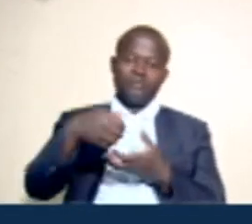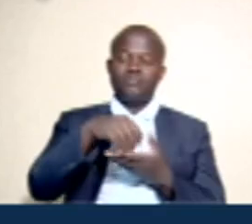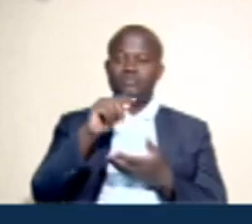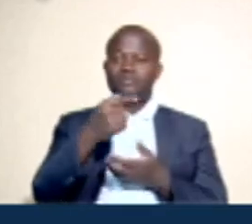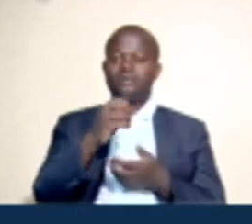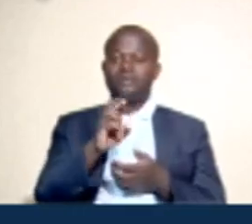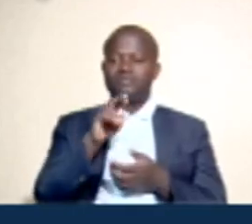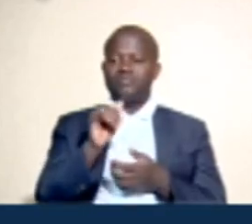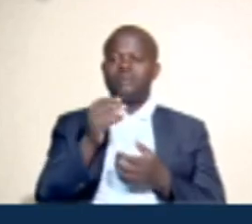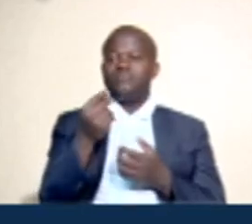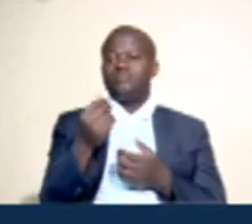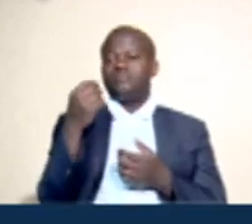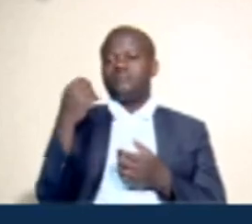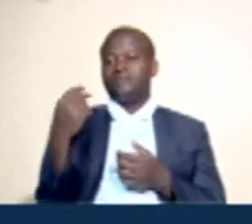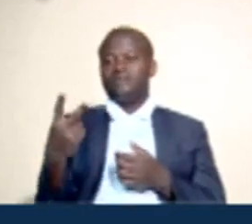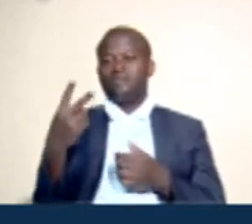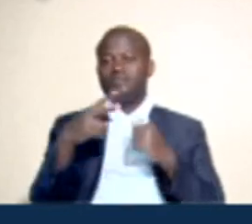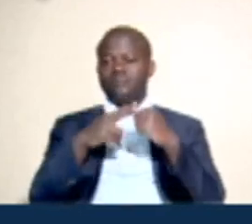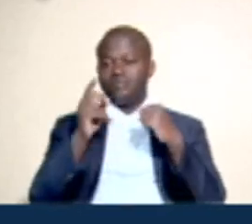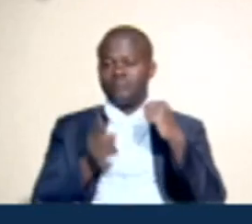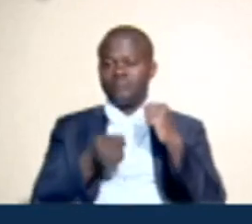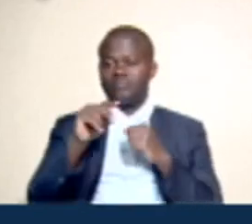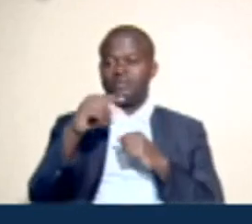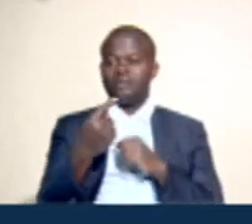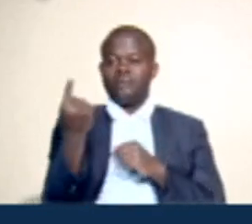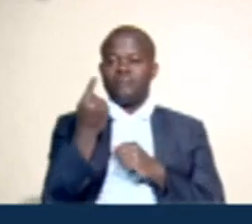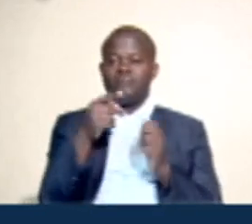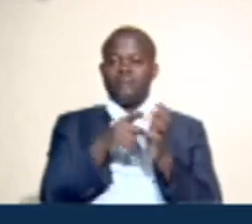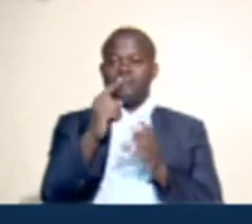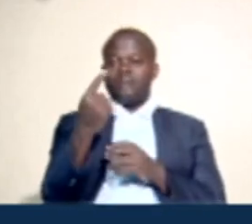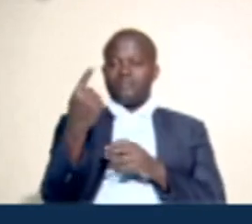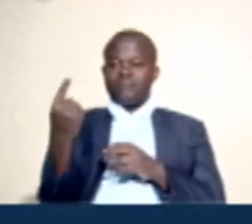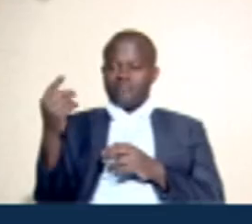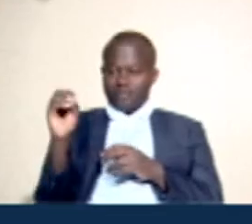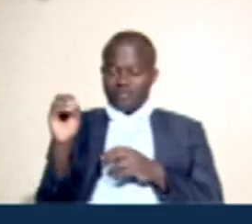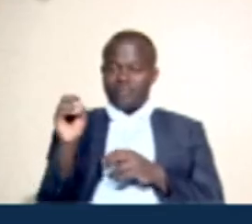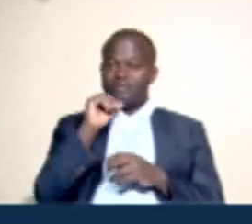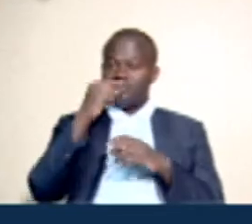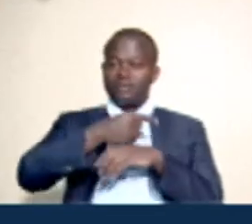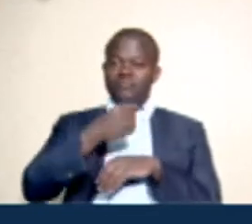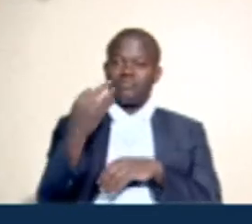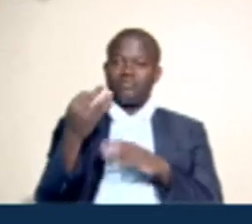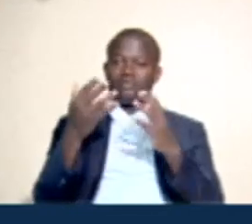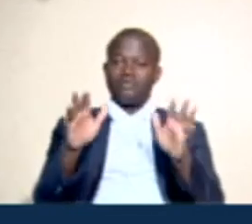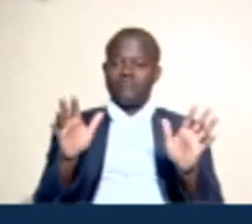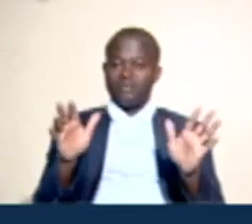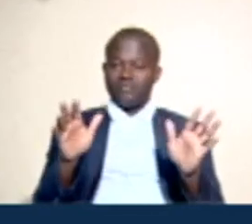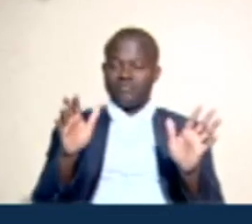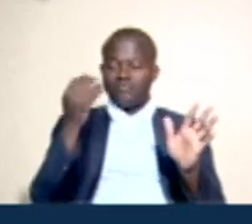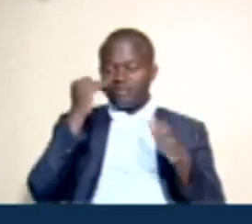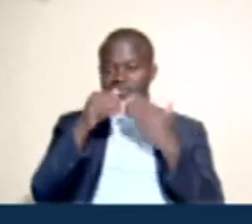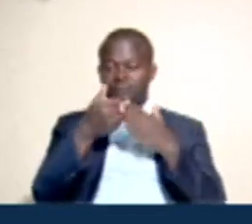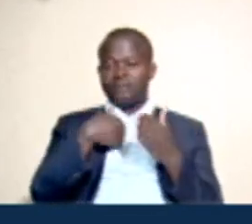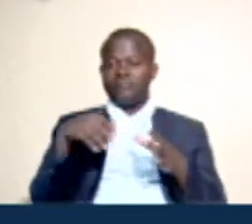kigori w'ibihumbi 2027 kiro gihagaze 1,100. Nta minsi itatu ishize abiranguye. Nimba